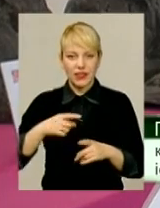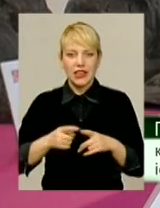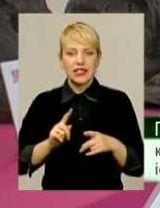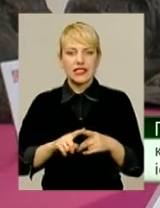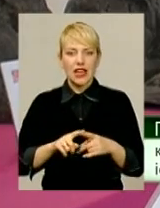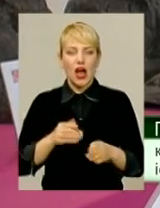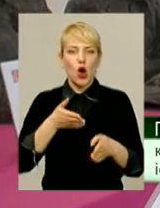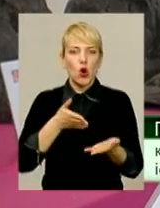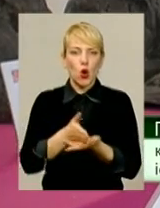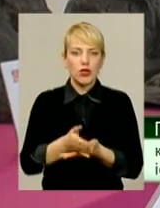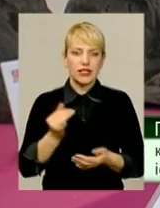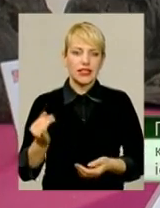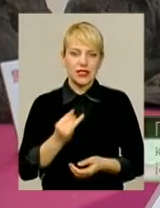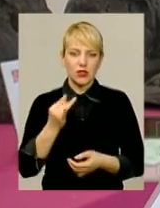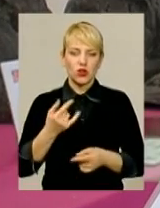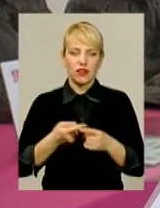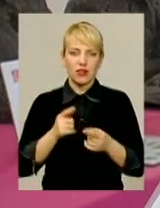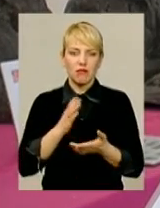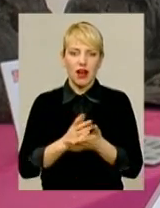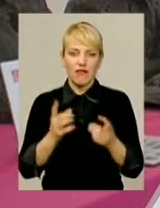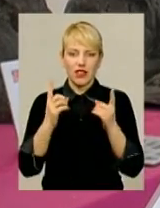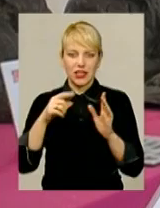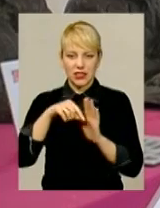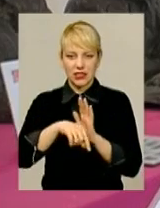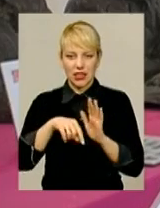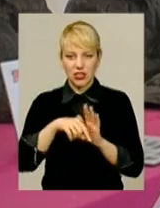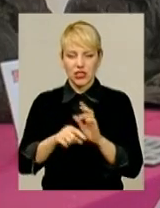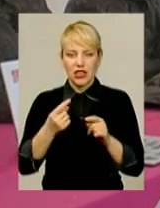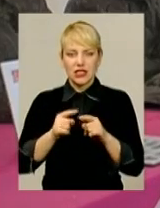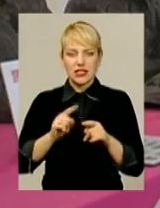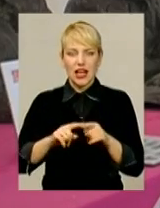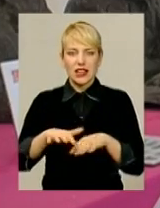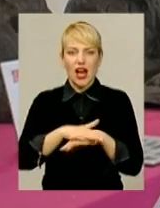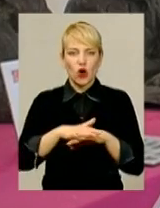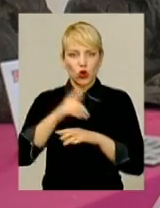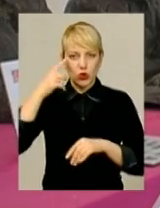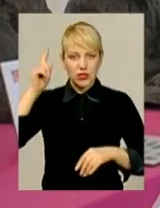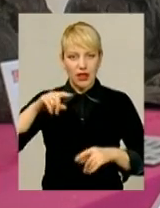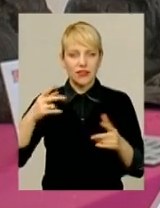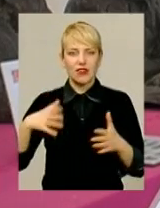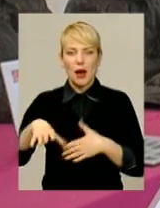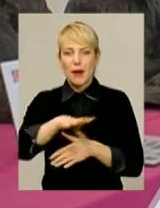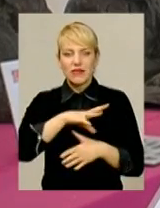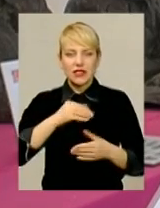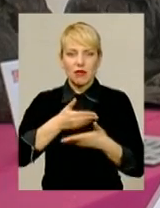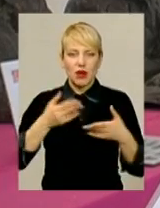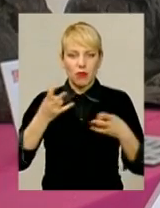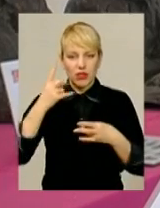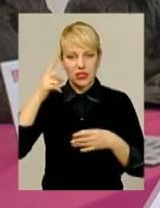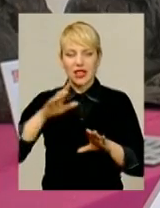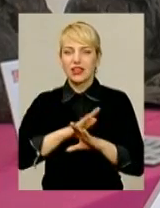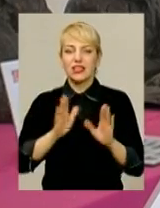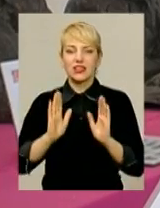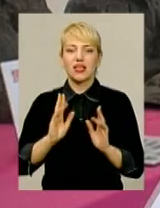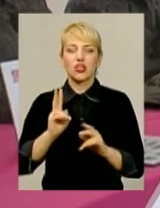якби розділ історії, і він має теж велике значення. Це народознавство. Ми повинні знати не тільки там,